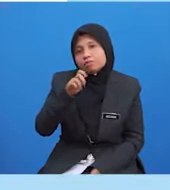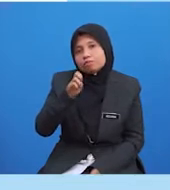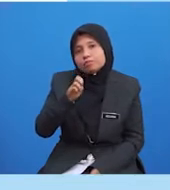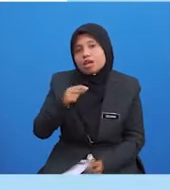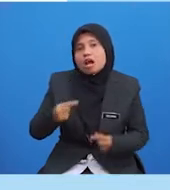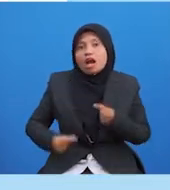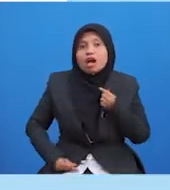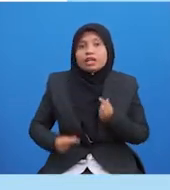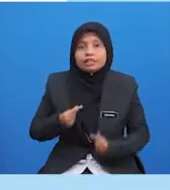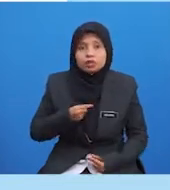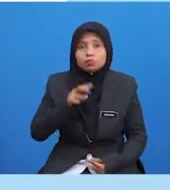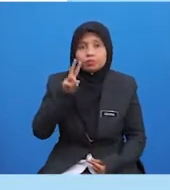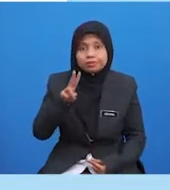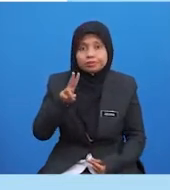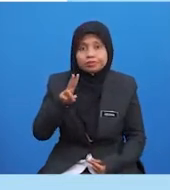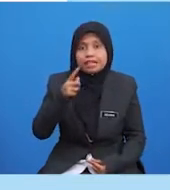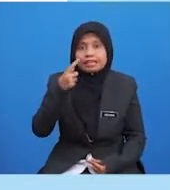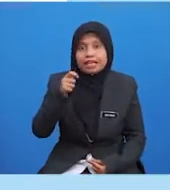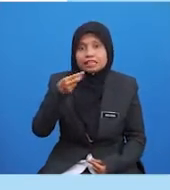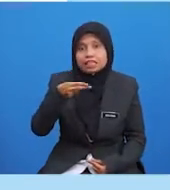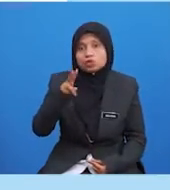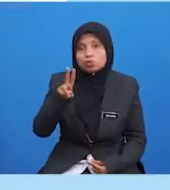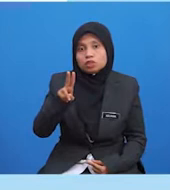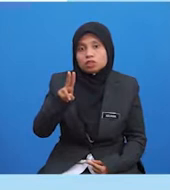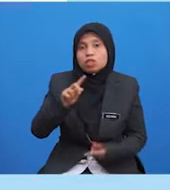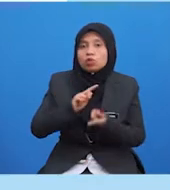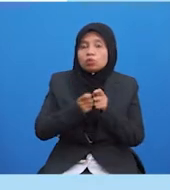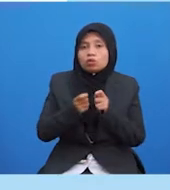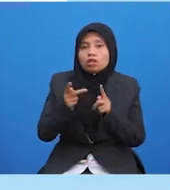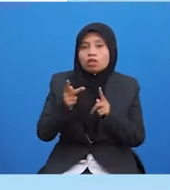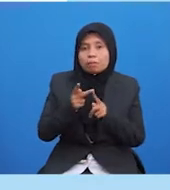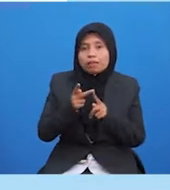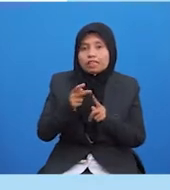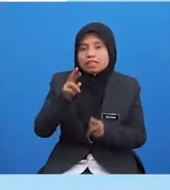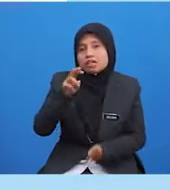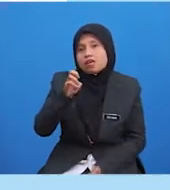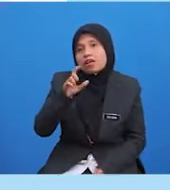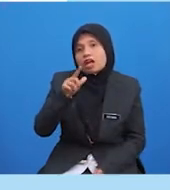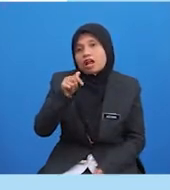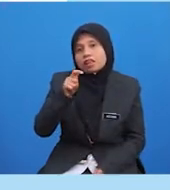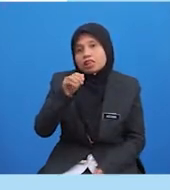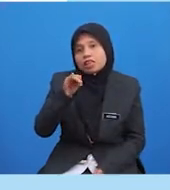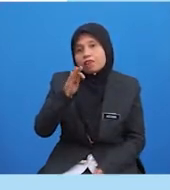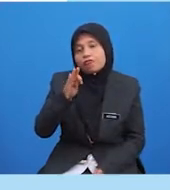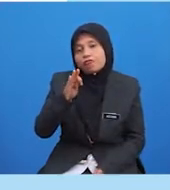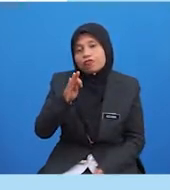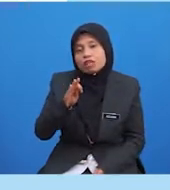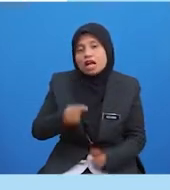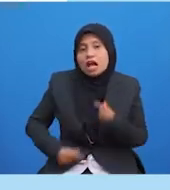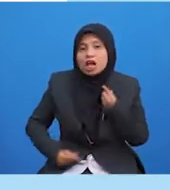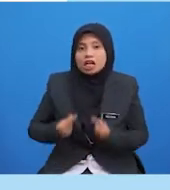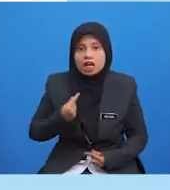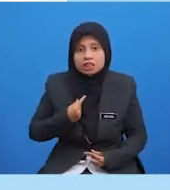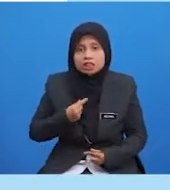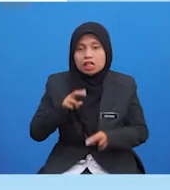Gaya position kedua, tag H2 telah ditukar kepada relative. Gaya